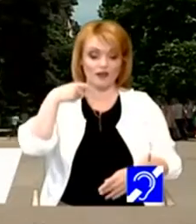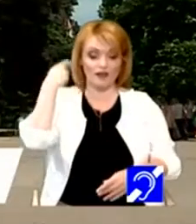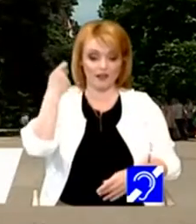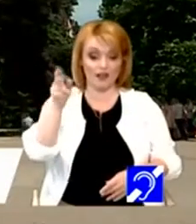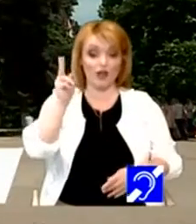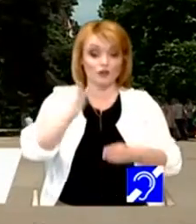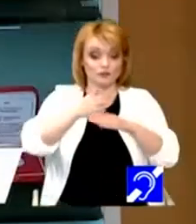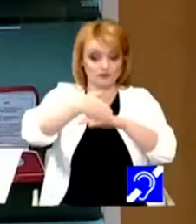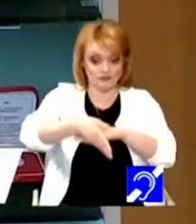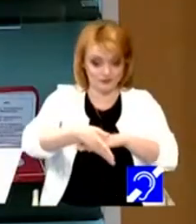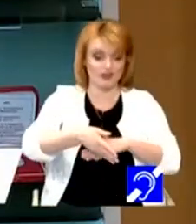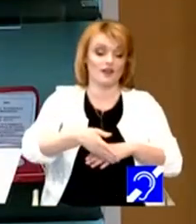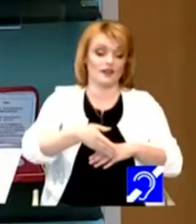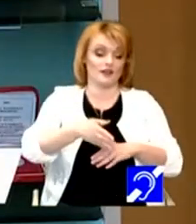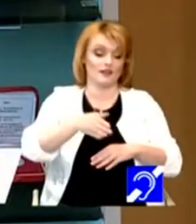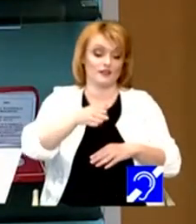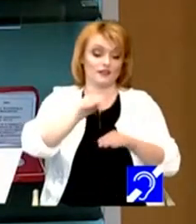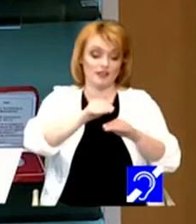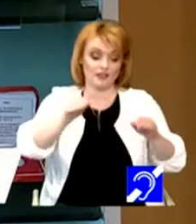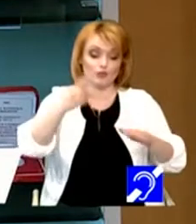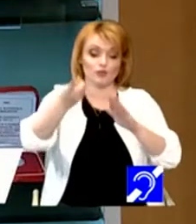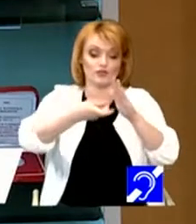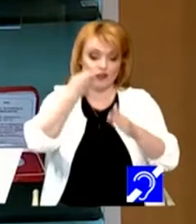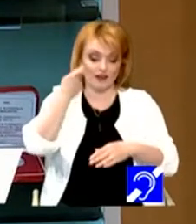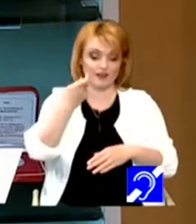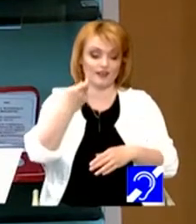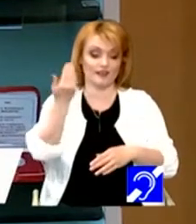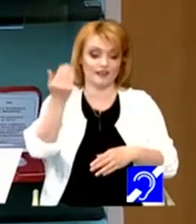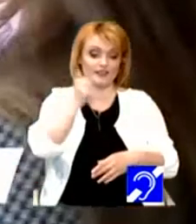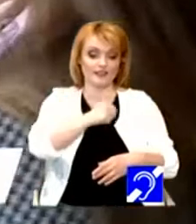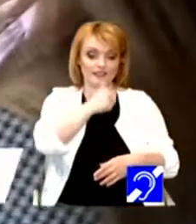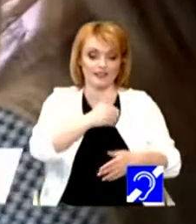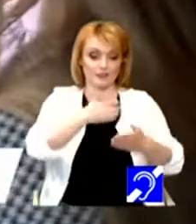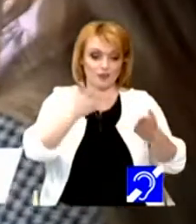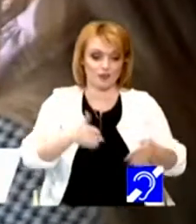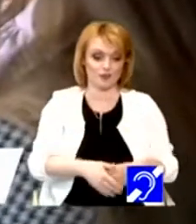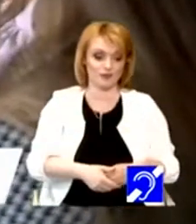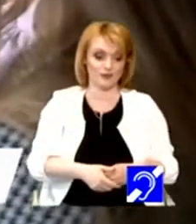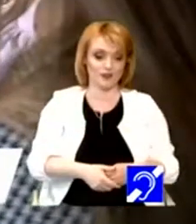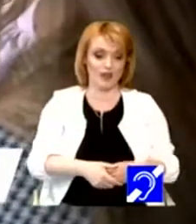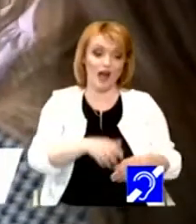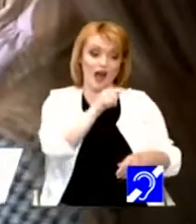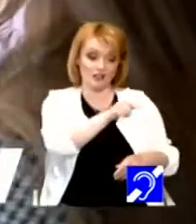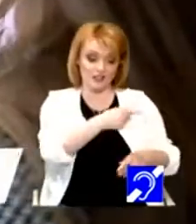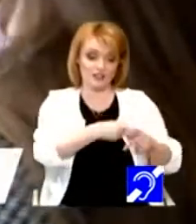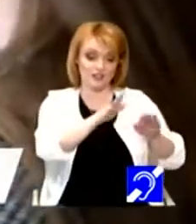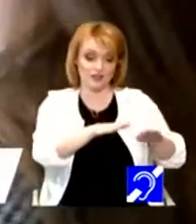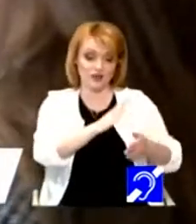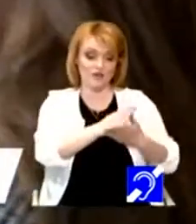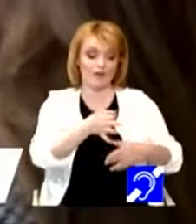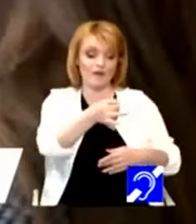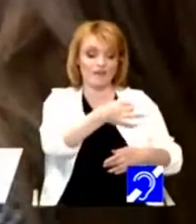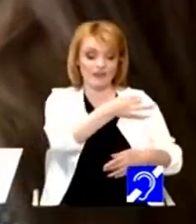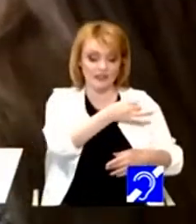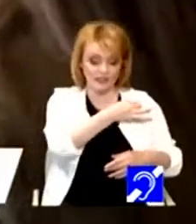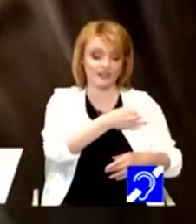câteva dintre secretele instituției și chiar au vizitat sala de expoziție a băncii. Aici, în această vitrină, avem monedele din